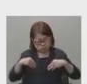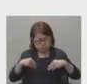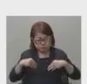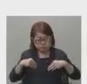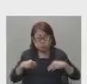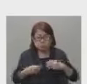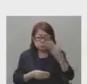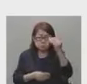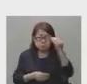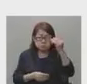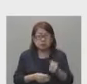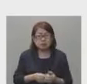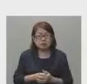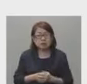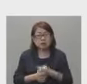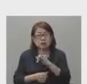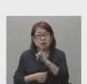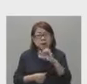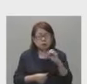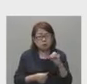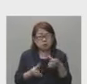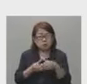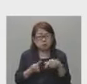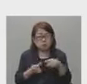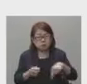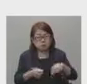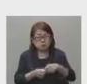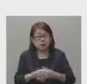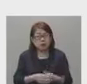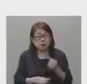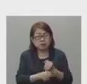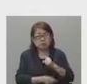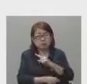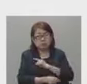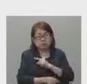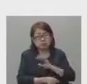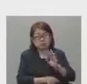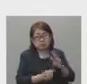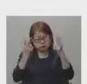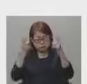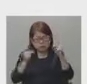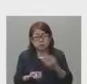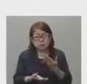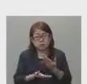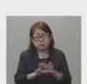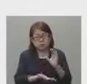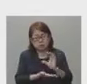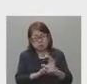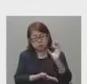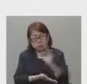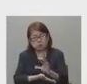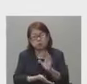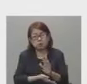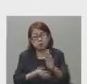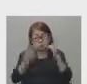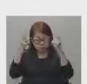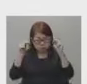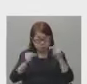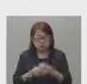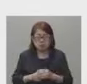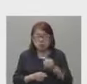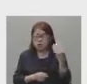ราะอยู่ภายใต้ความรับผิดชอบของท่านใช้งบประมาณที่ท่านมีส่วนในการจัดสรรให้และในแต่ละ